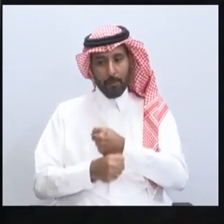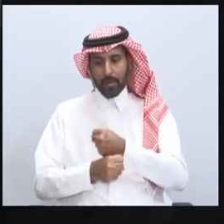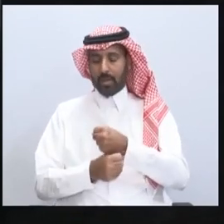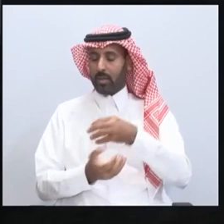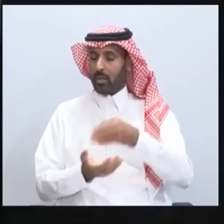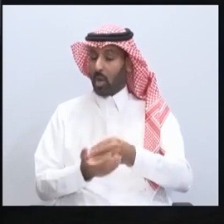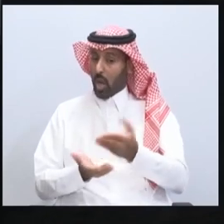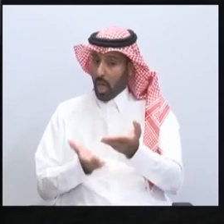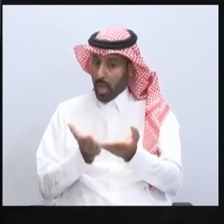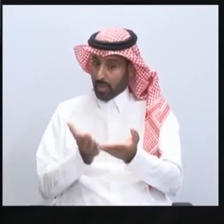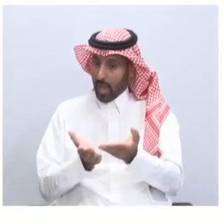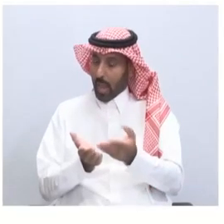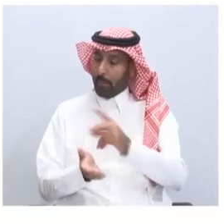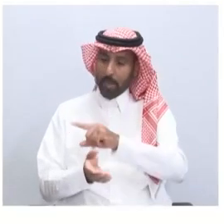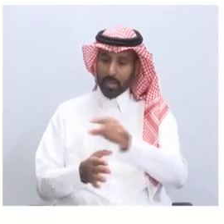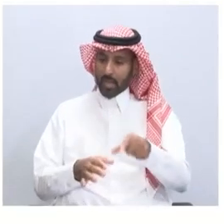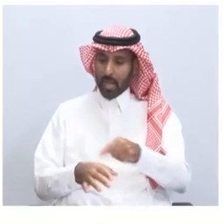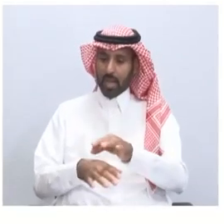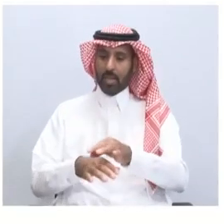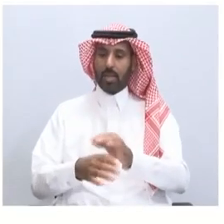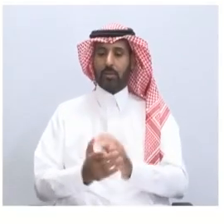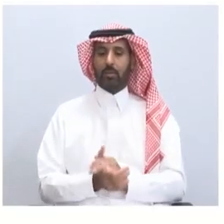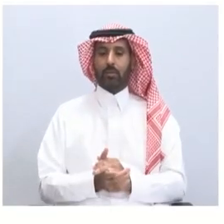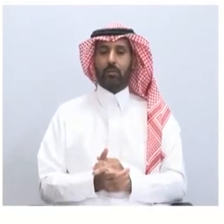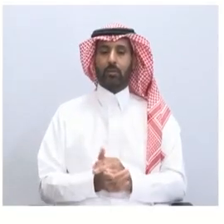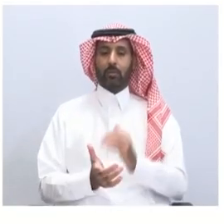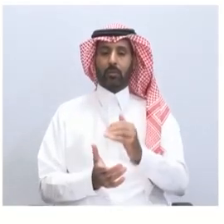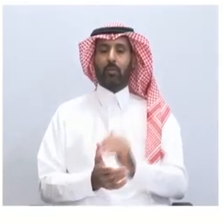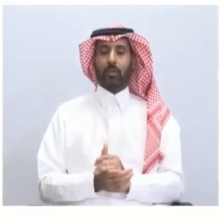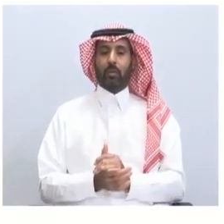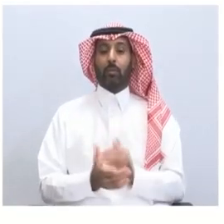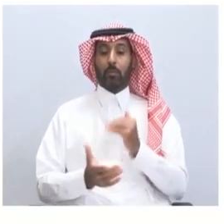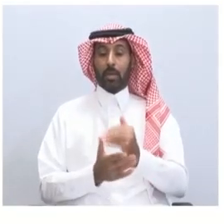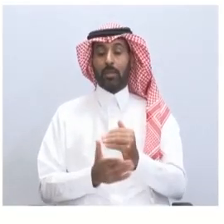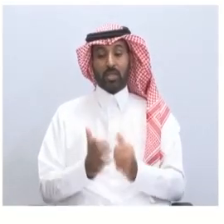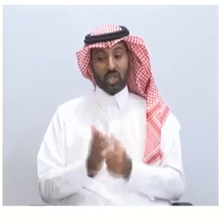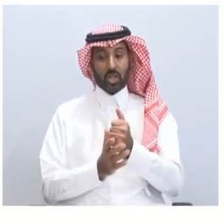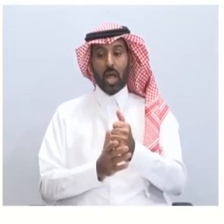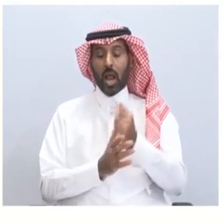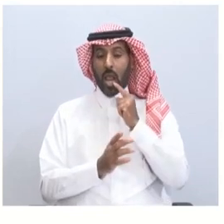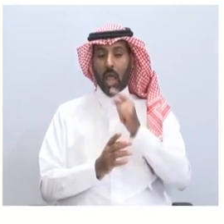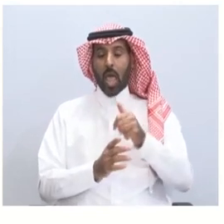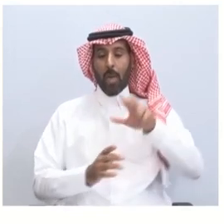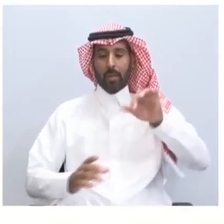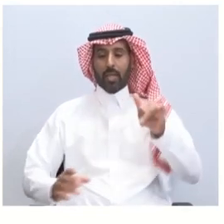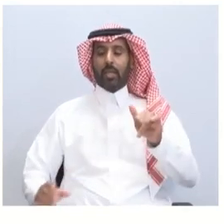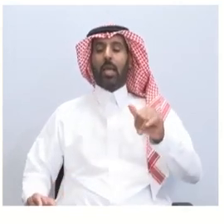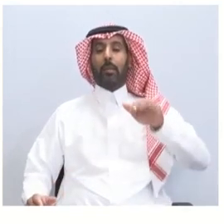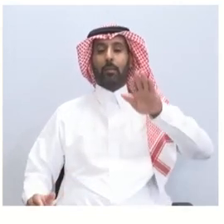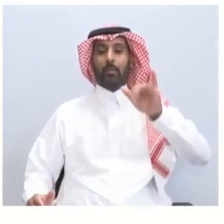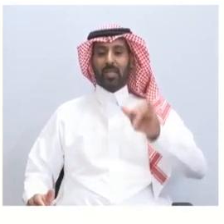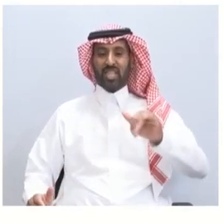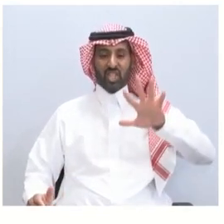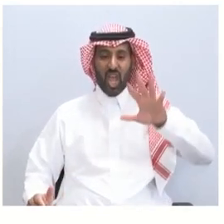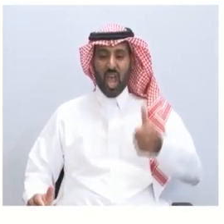والعداله بين الناس اذا بعد ان استطاع الامام او الامير مشاري بن